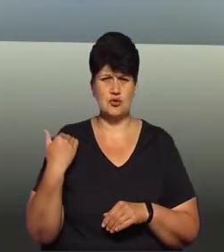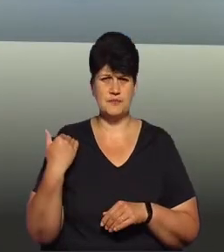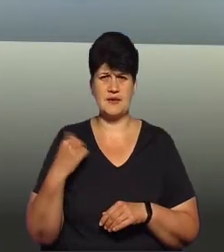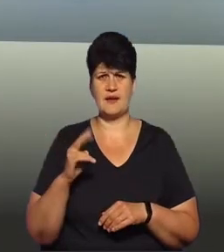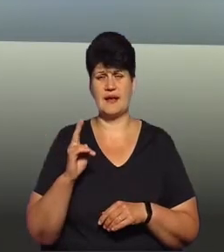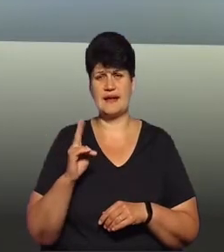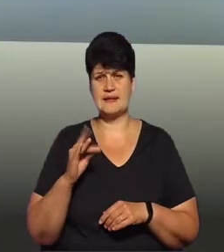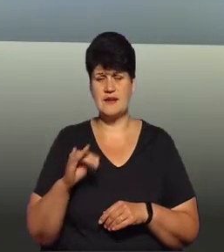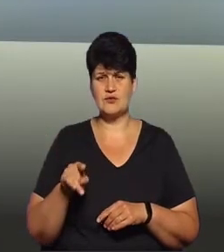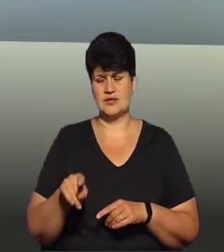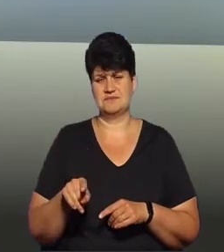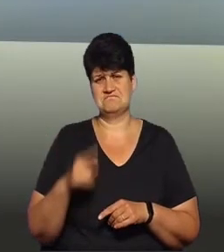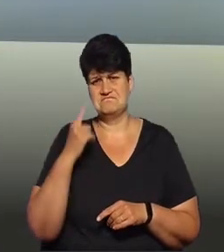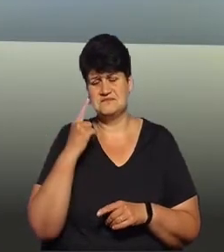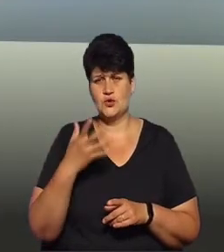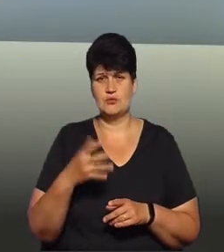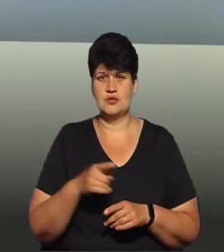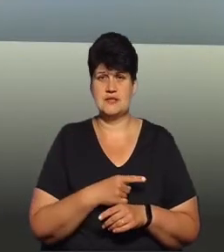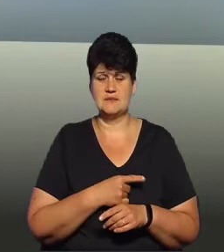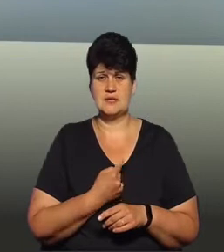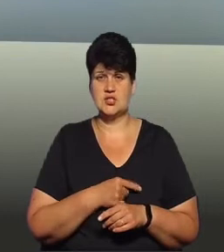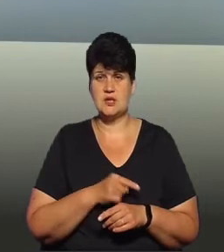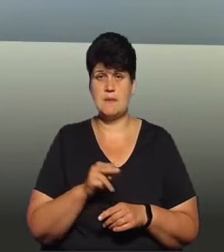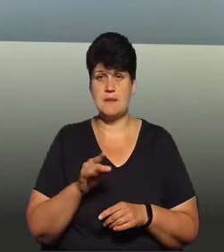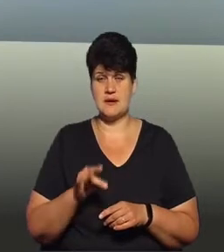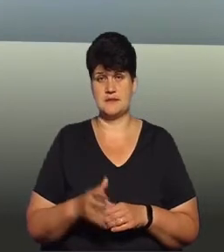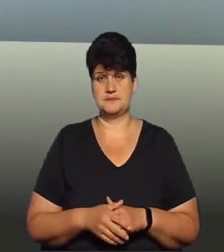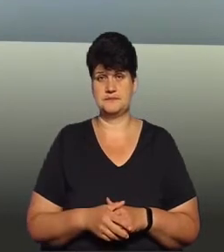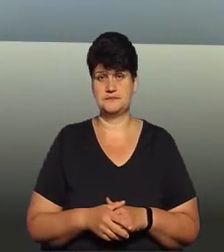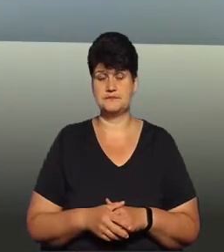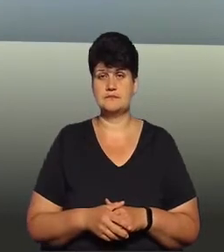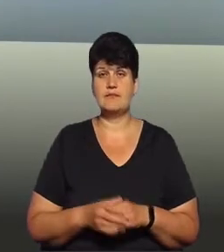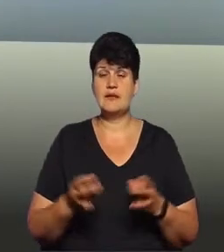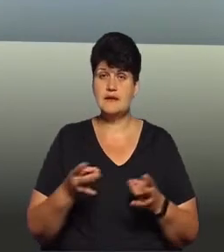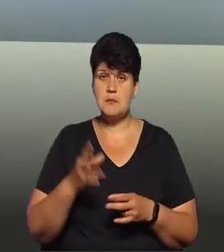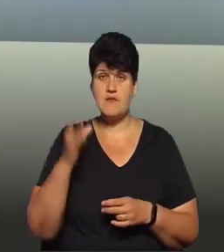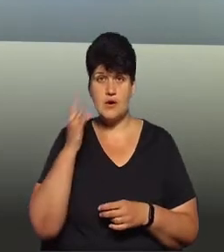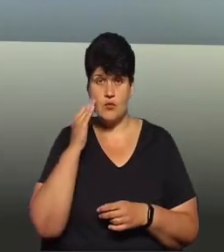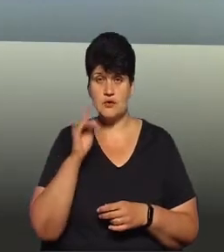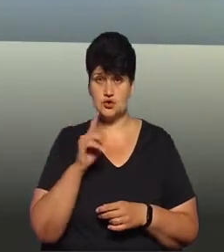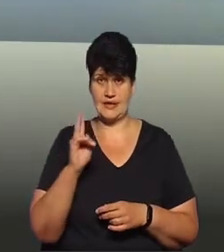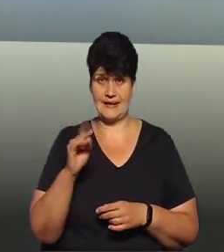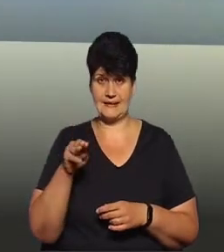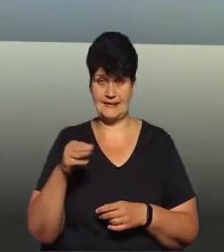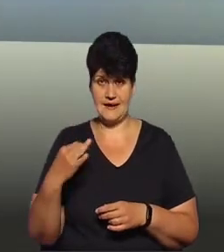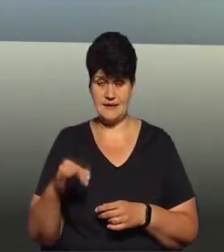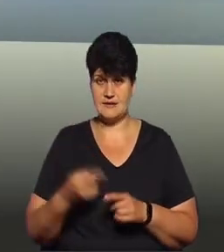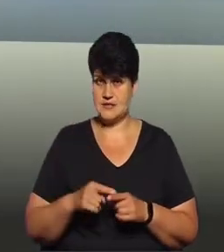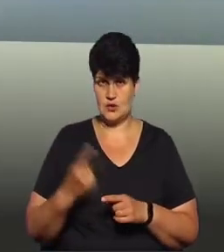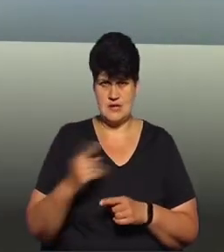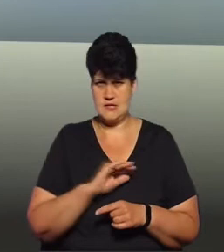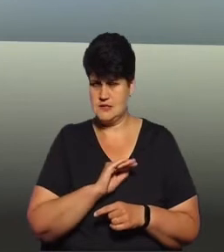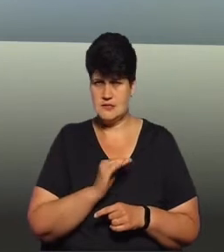інтерполюються на медичні препарати і на вакцини. Хоча треба врахувати, що Китай – це одна з, ну, найсильніших, мабуть, зараз держав